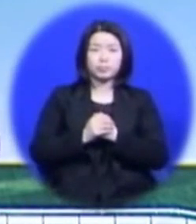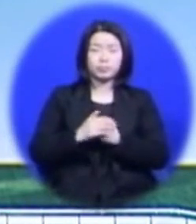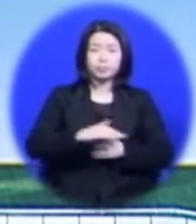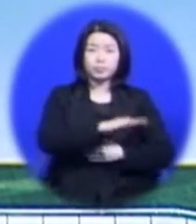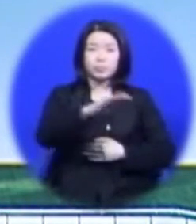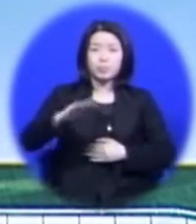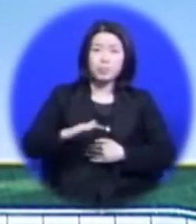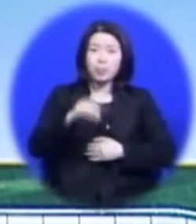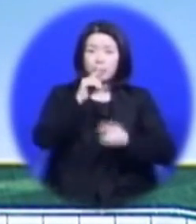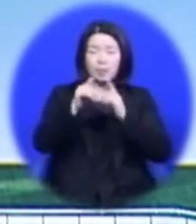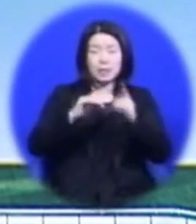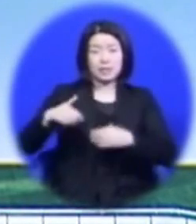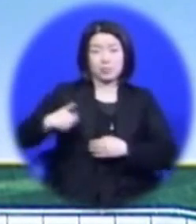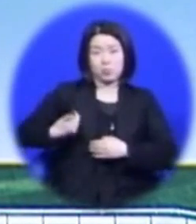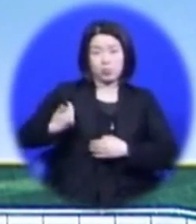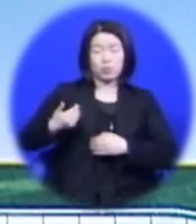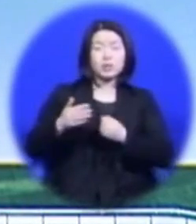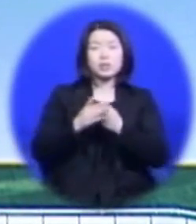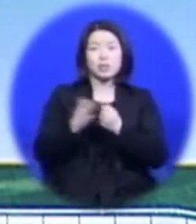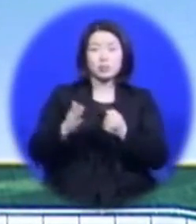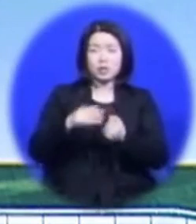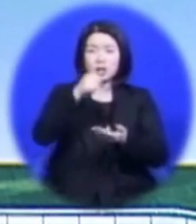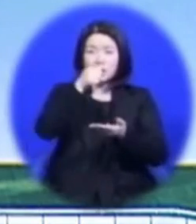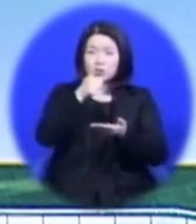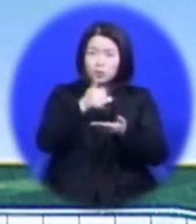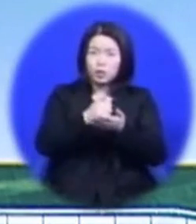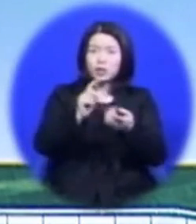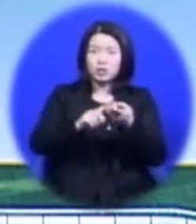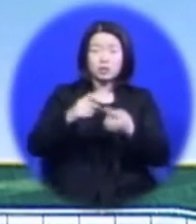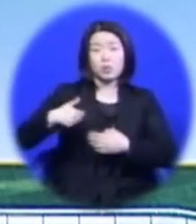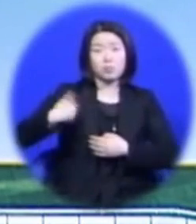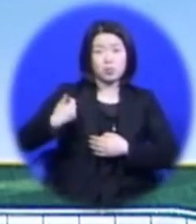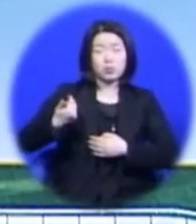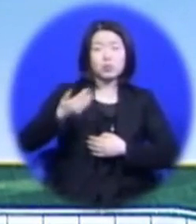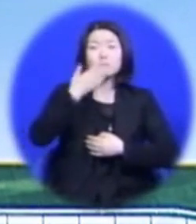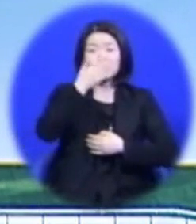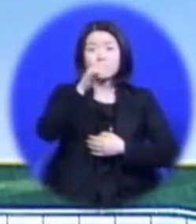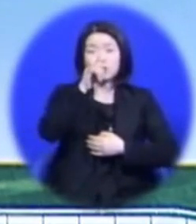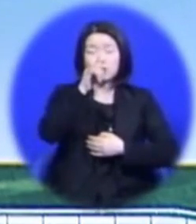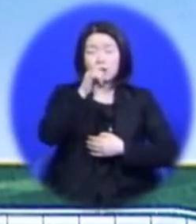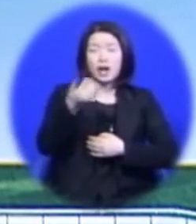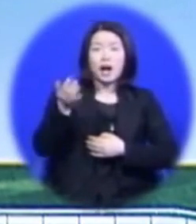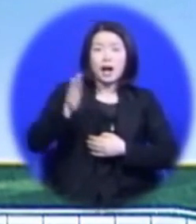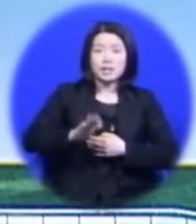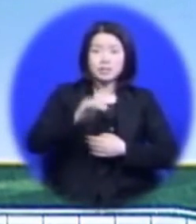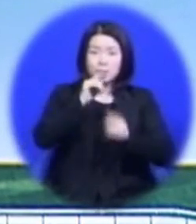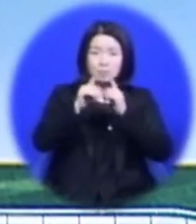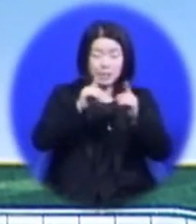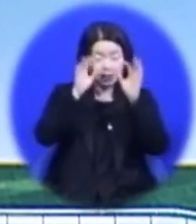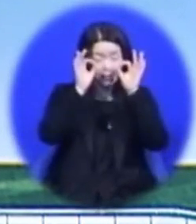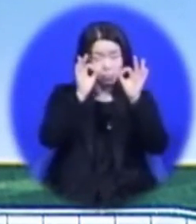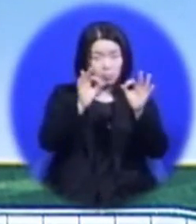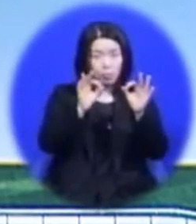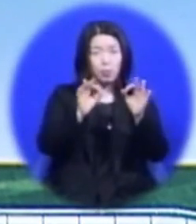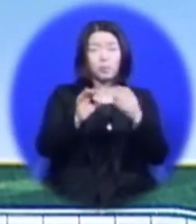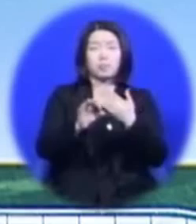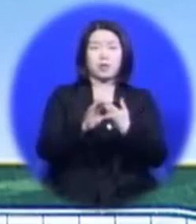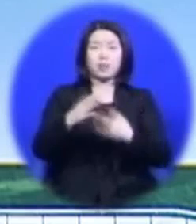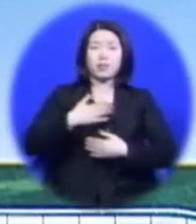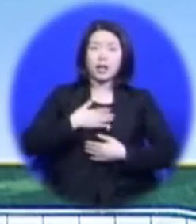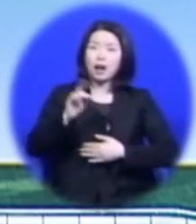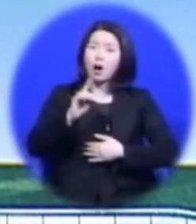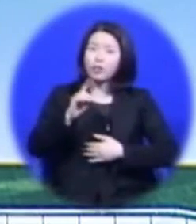우리가 말씀을 몰라서 죄가 죄인 줄 모를 수는 있습니다. 그러나 말씀을 보면 내가